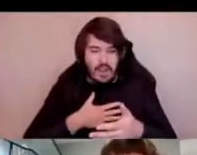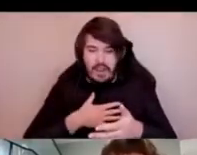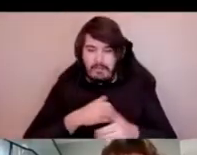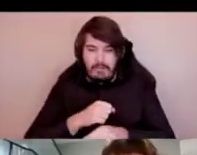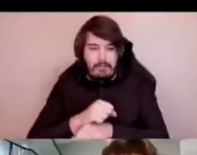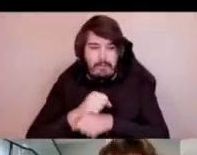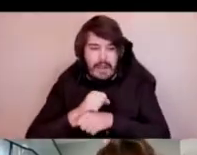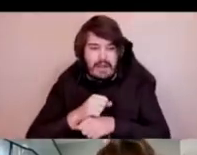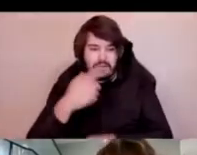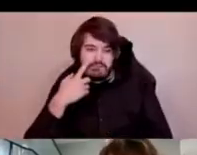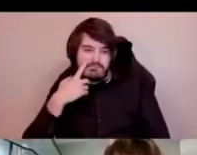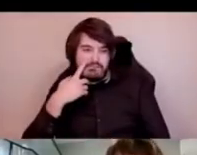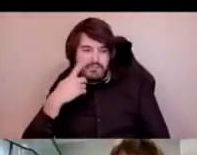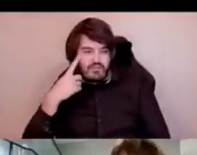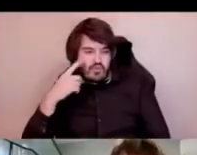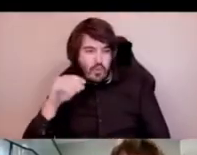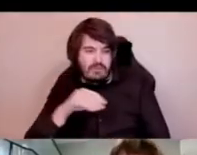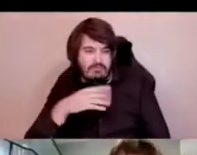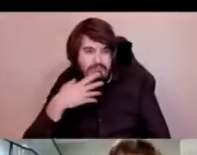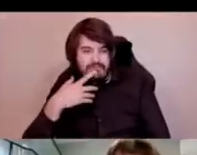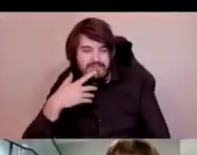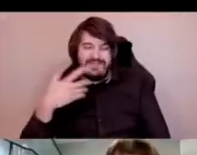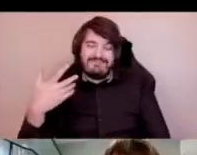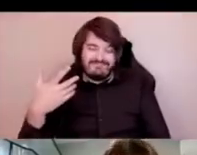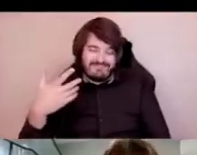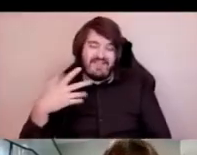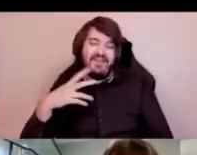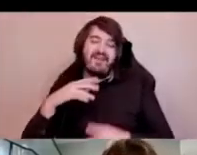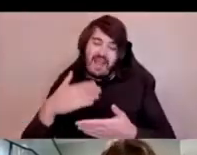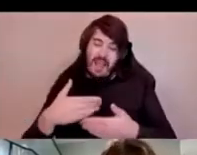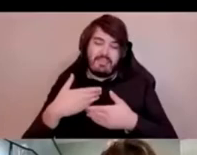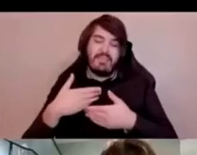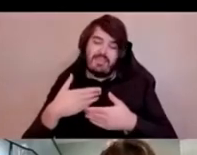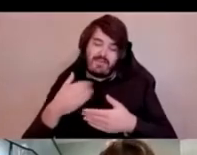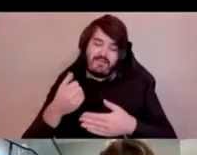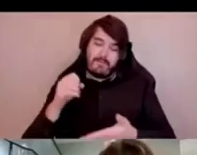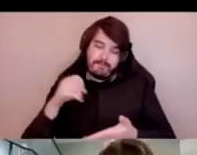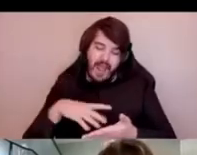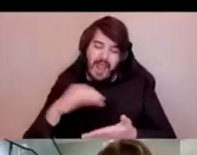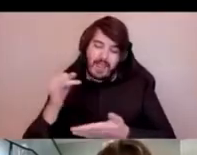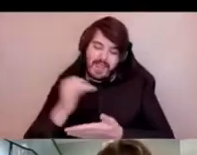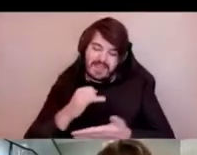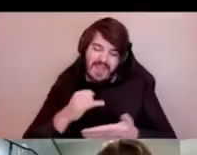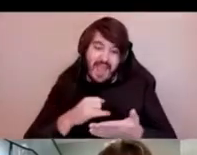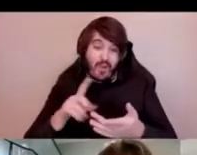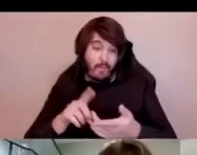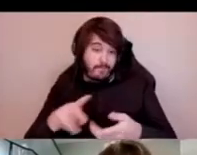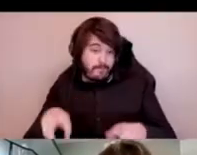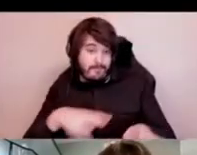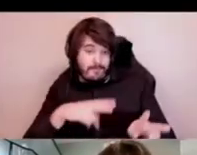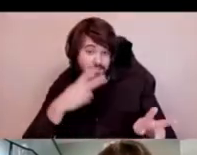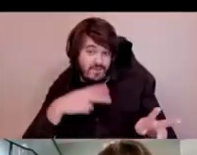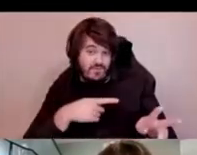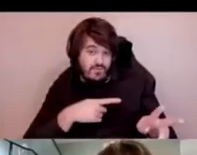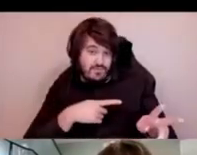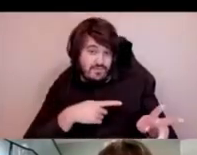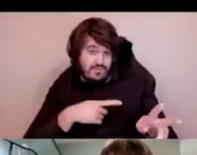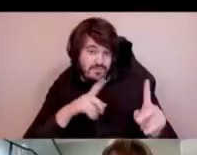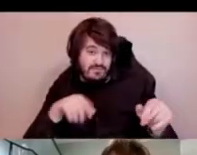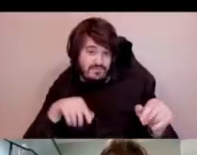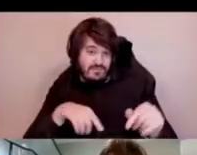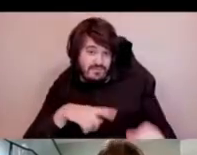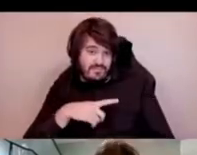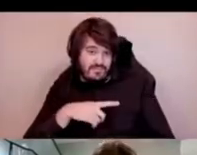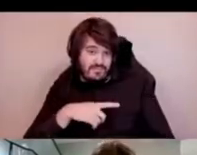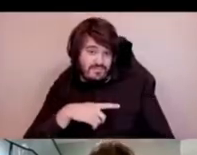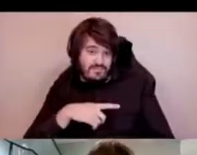l'espace nécessaire. Donc, ça l'aide à se faire un dessin, un peu comme vous pouvez voir dans la présentation,